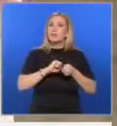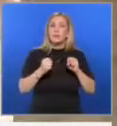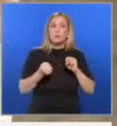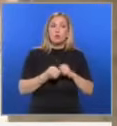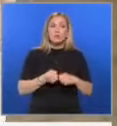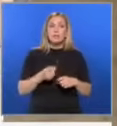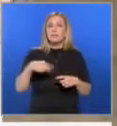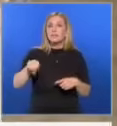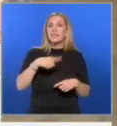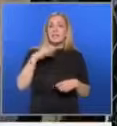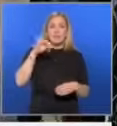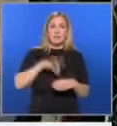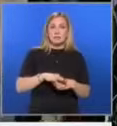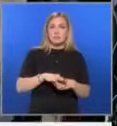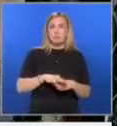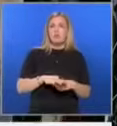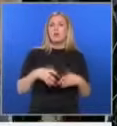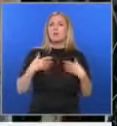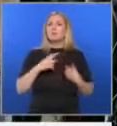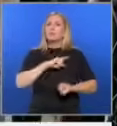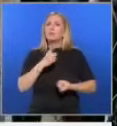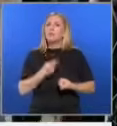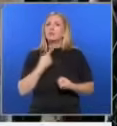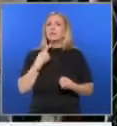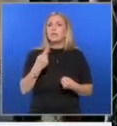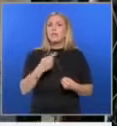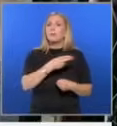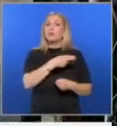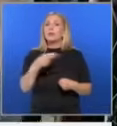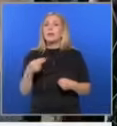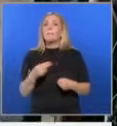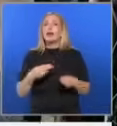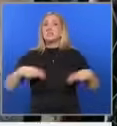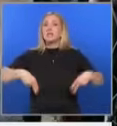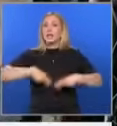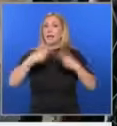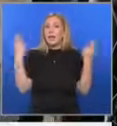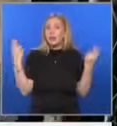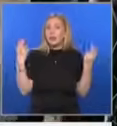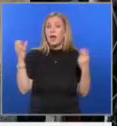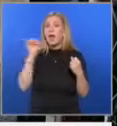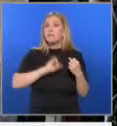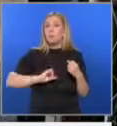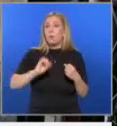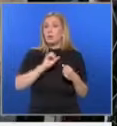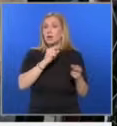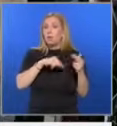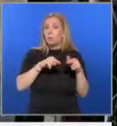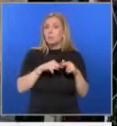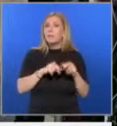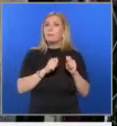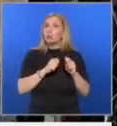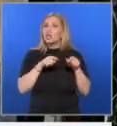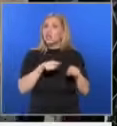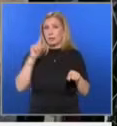за всеки глас. Искаме много силен глас по темата Шенген. Европейската комисия поддържа тази позиция, но искаме госпожа фон